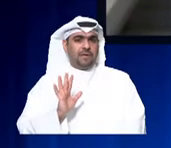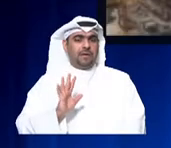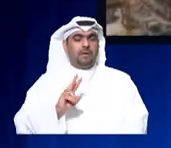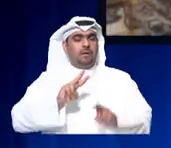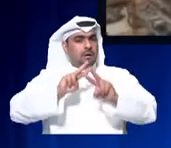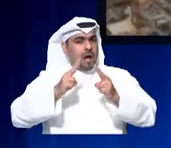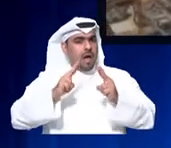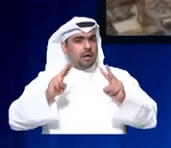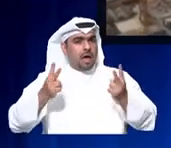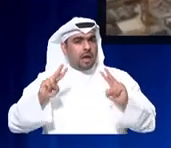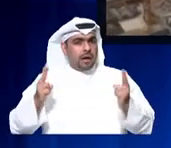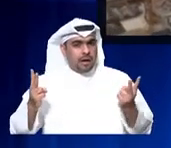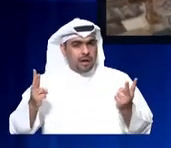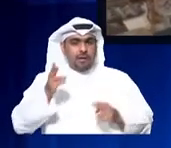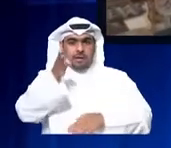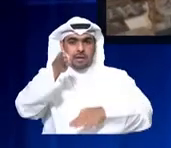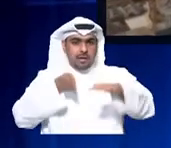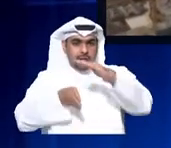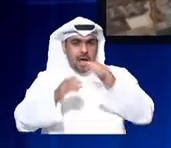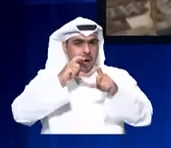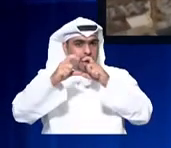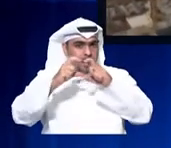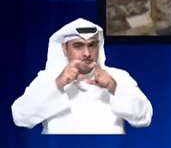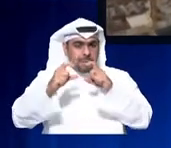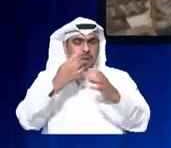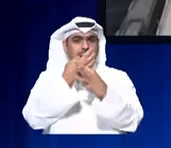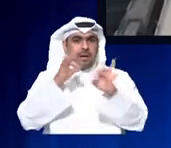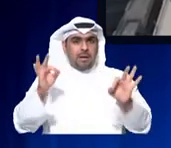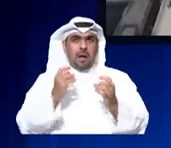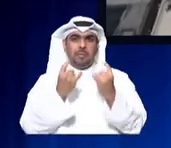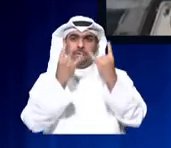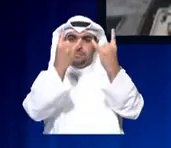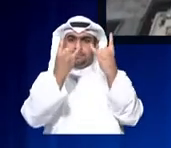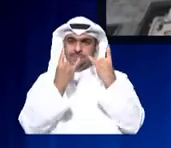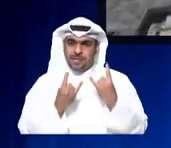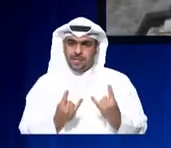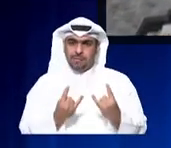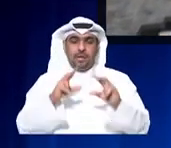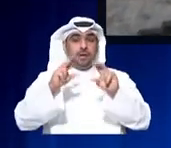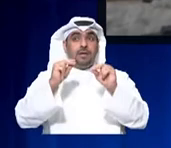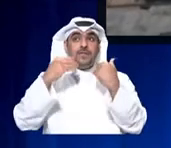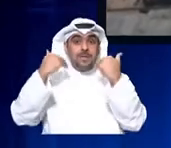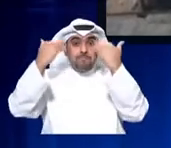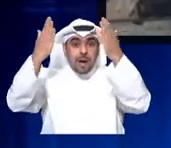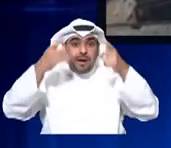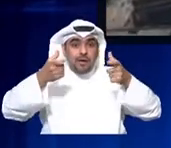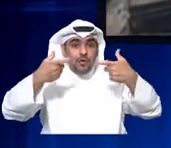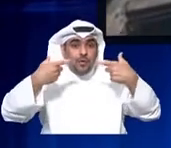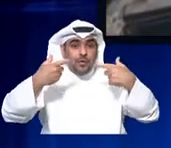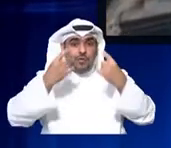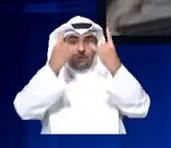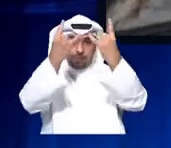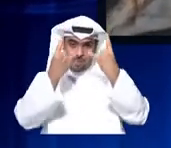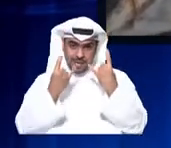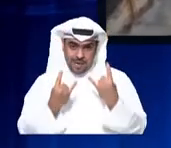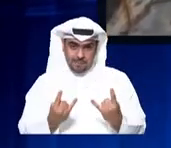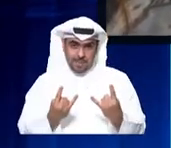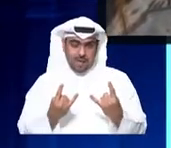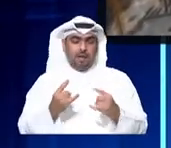وتطوير الأنظمة التشغيلية الخاصة بها لمواكبة التطور التكنولوجي وتوفير أنظمة ذات كفاءة